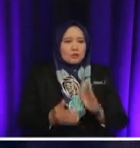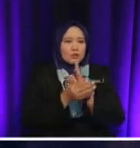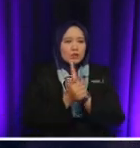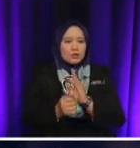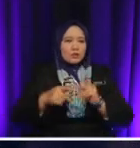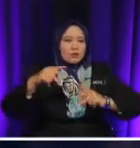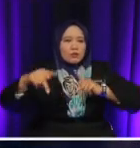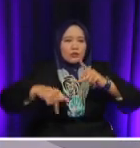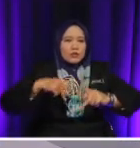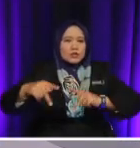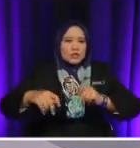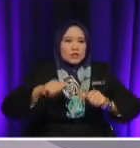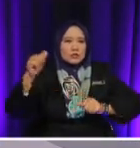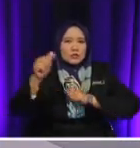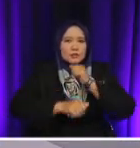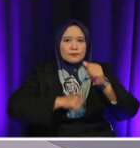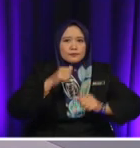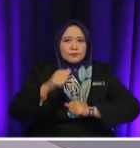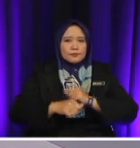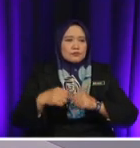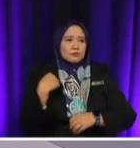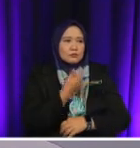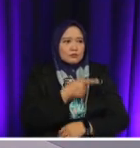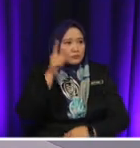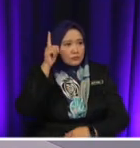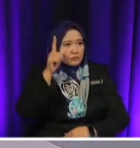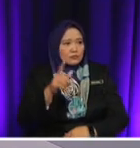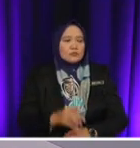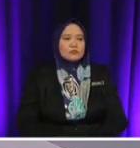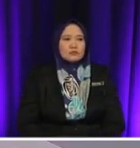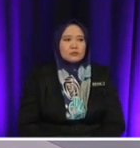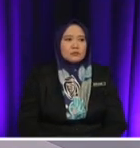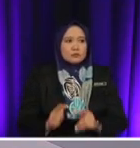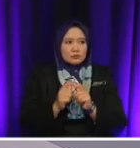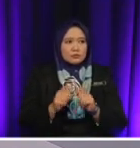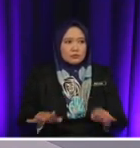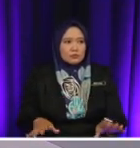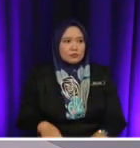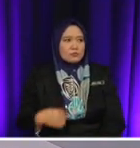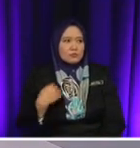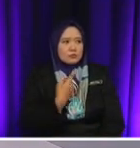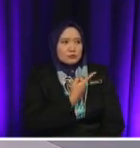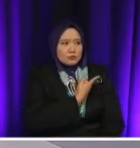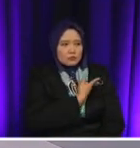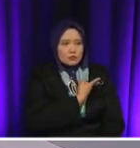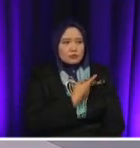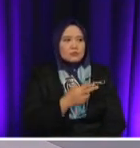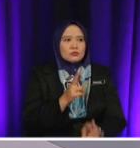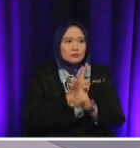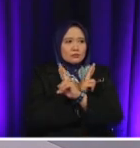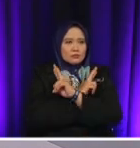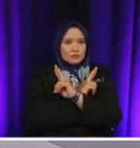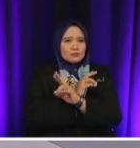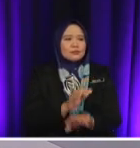sedikit perkongsian juga untuk kertas dua bahagian a kemahiran proses sains satu terima kasih Cikgu kita nak berhat dahulu sebentar kembali lagi